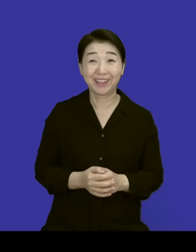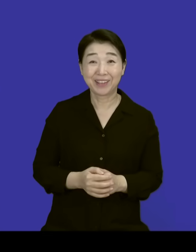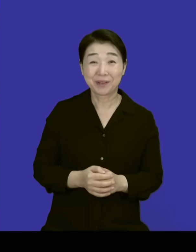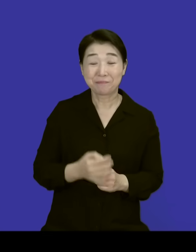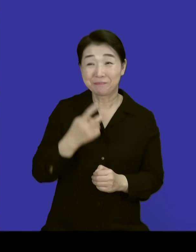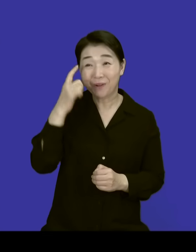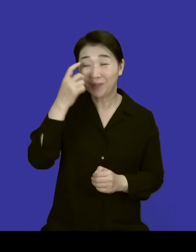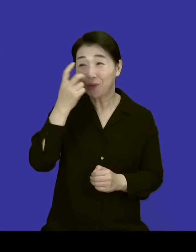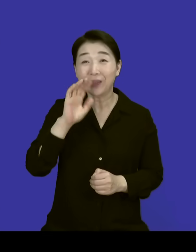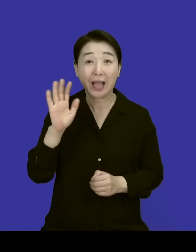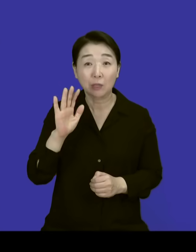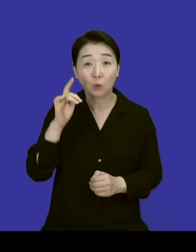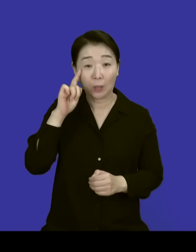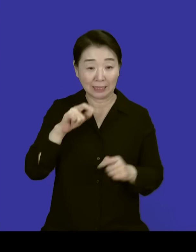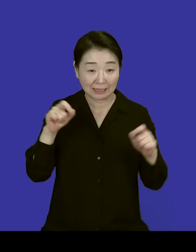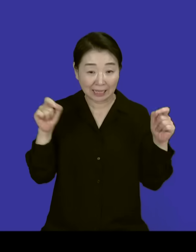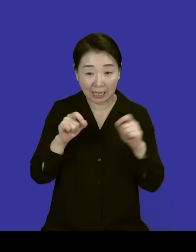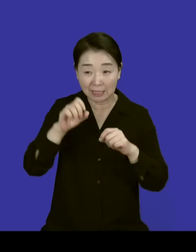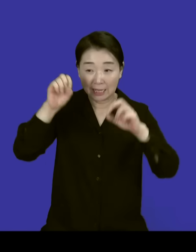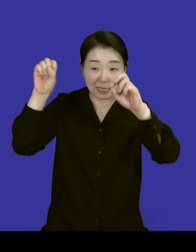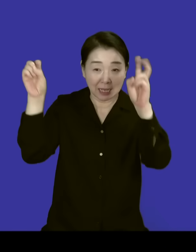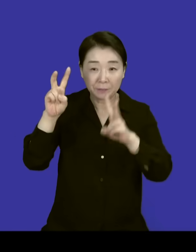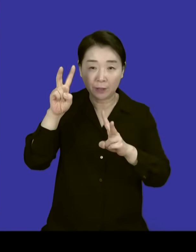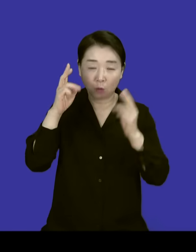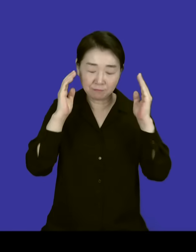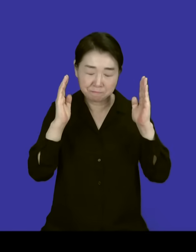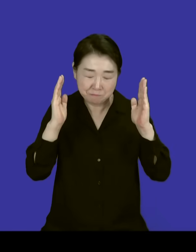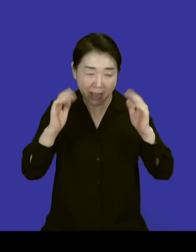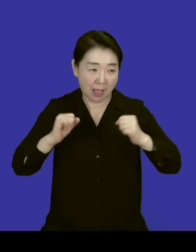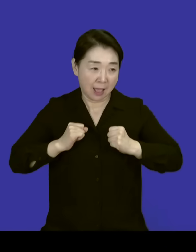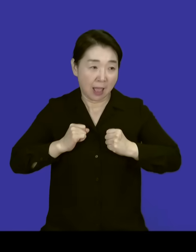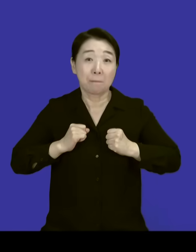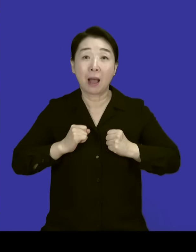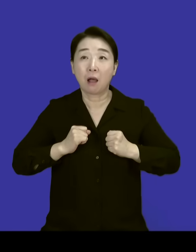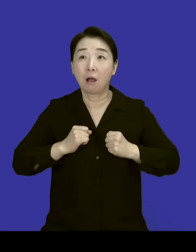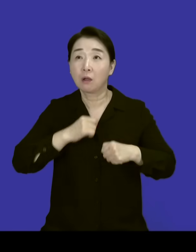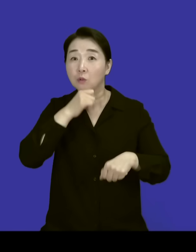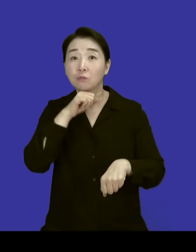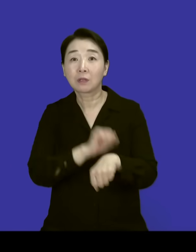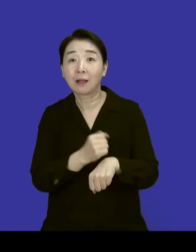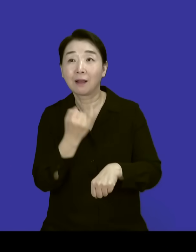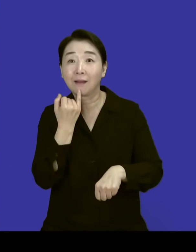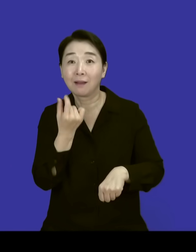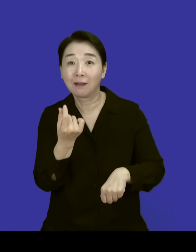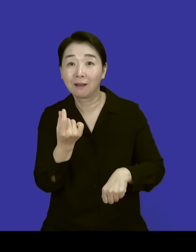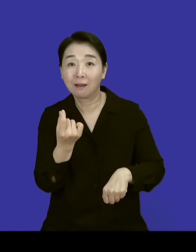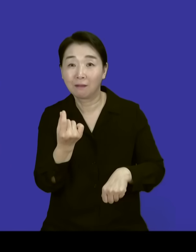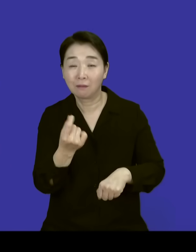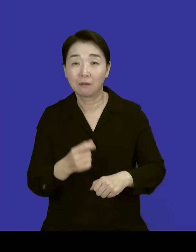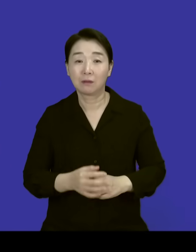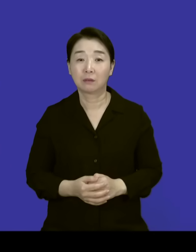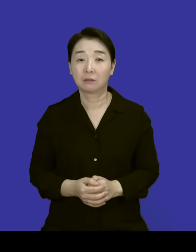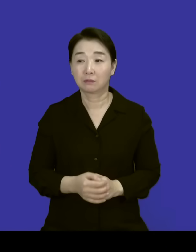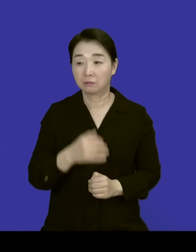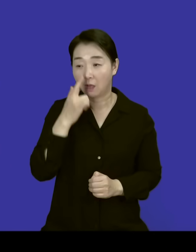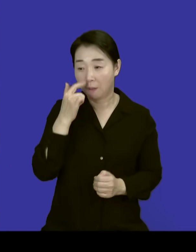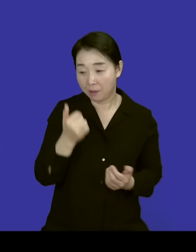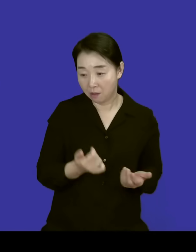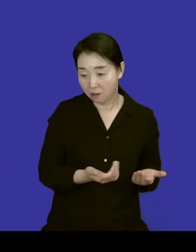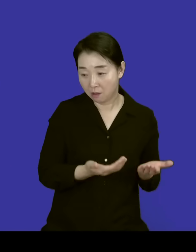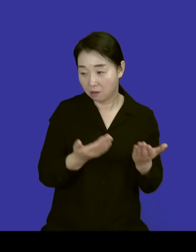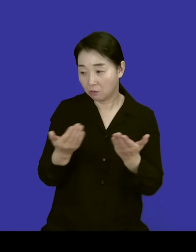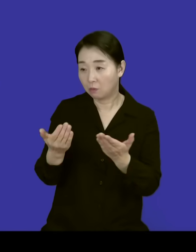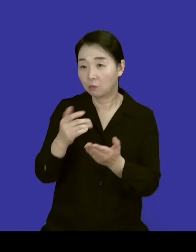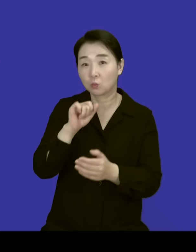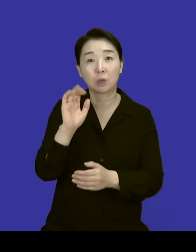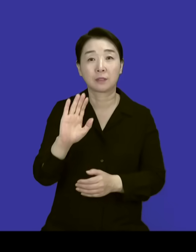이제 좀 단기간 벼락치기 해가지고 하는 예. 머리가 좀 좋은 친구. 예. 그래서 괜찮게 성적을 받아가지고 아버지가 갖다 주면 아버지는 이렇게